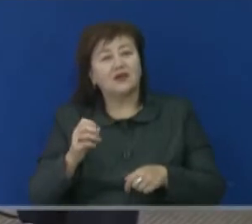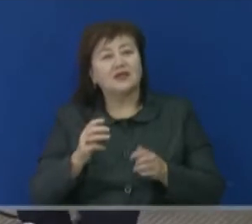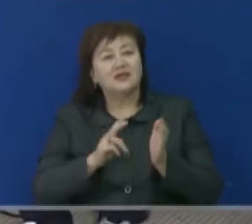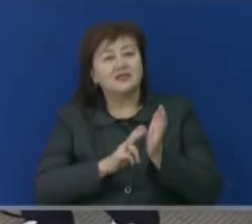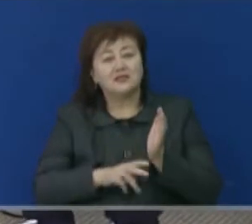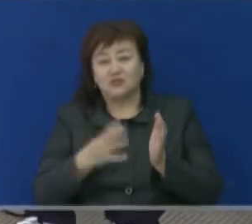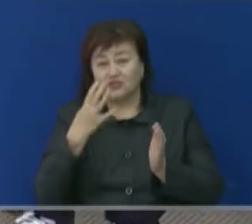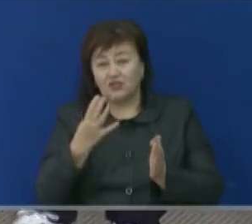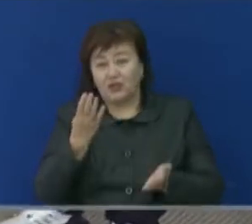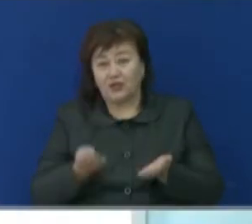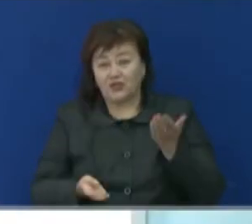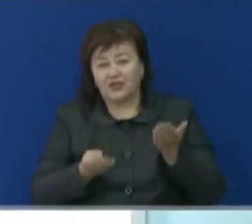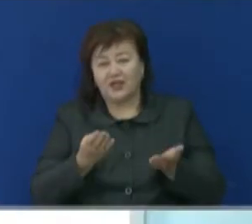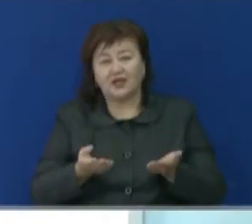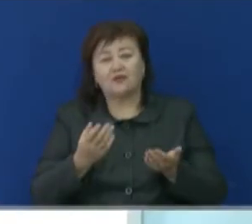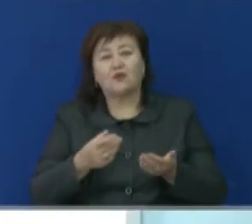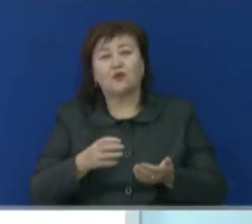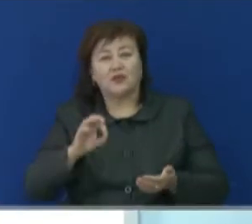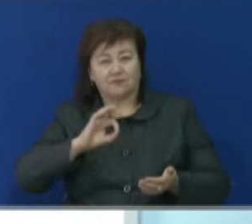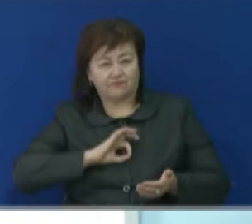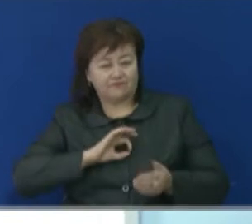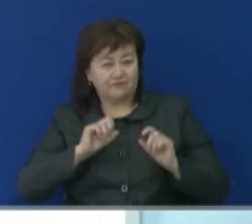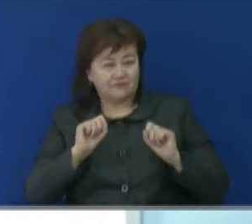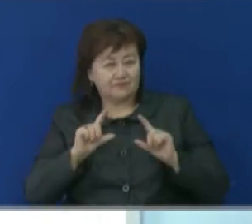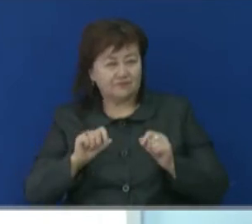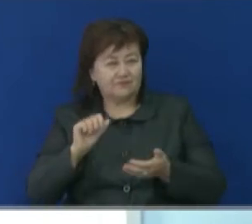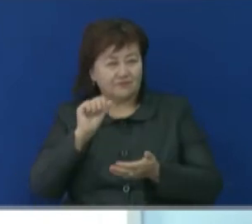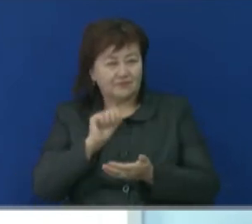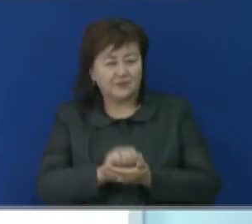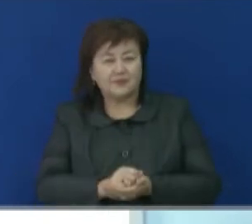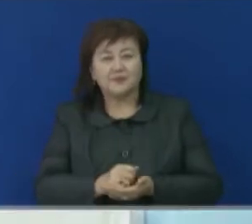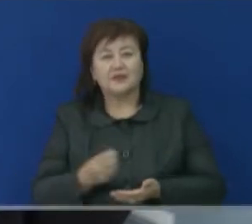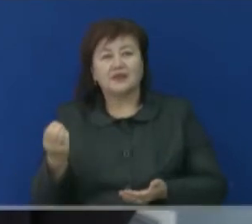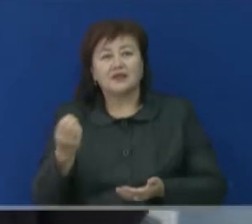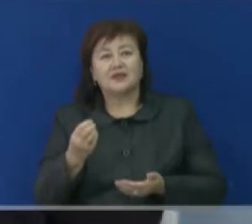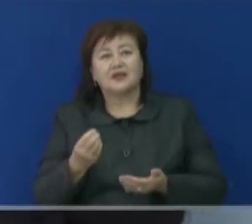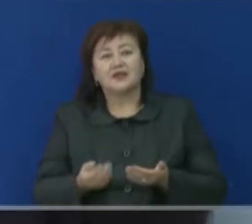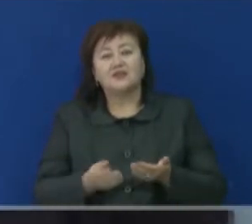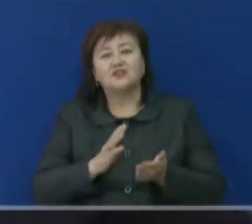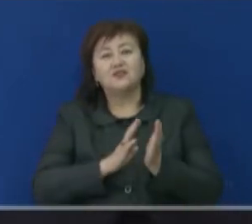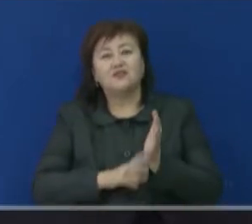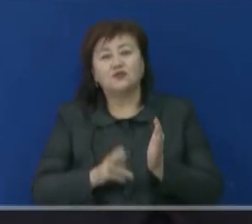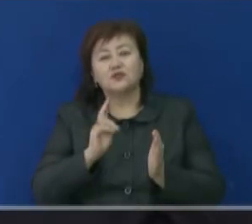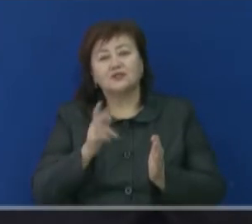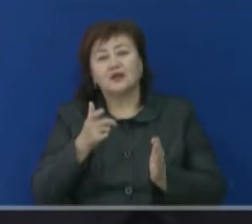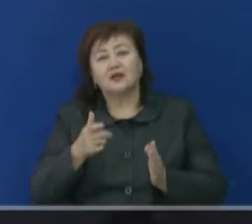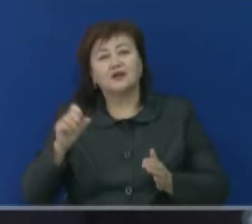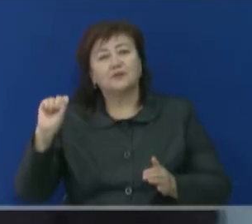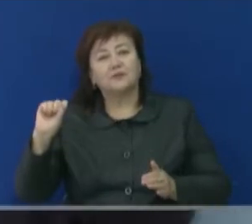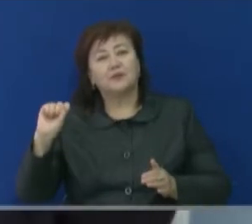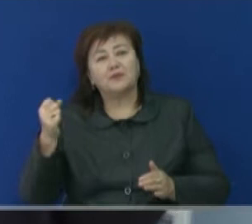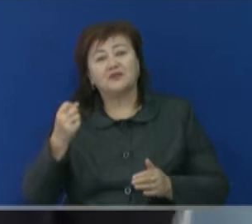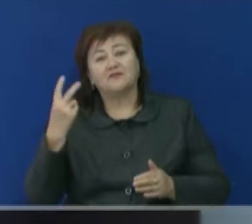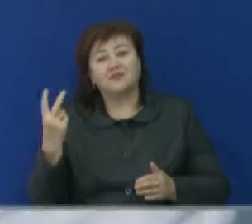салмақ дәрежесінде өнер көрсетіп, алтыннан алқа тақса, тағы бір балуан Әсет Ахметжанов 90 келі салмақта жеңімпаз атанды.